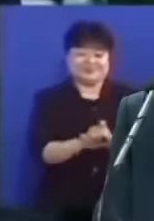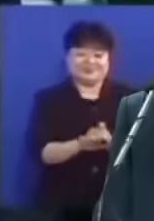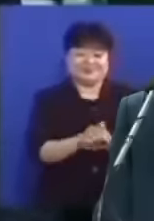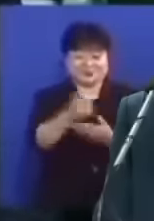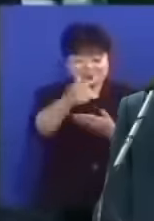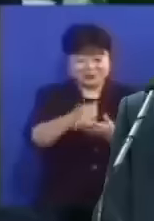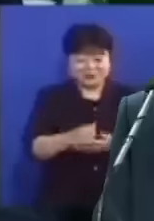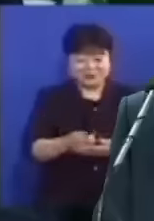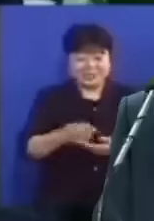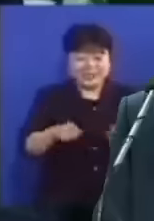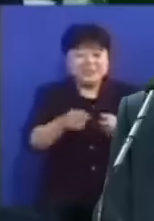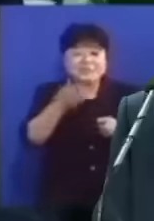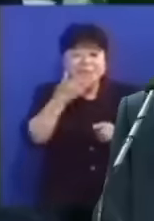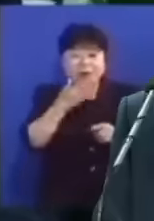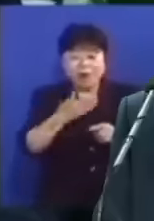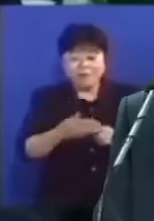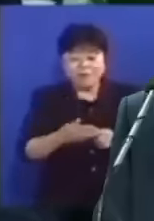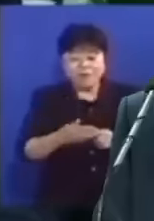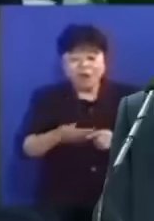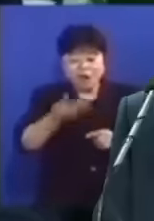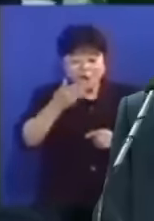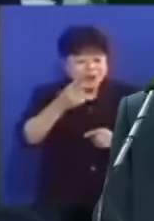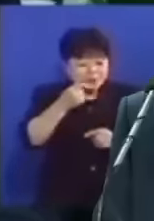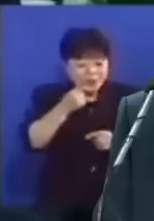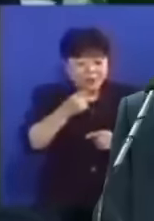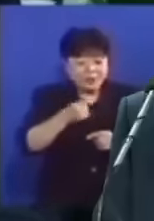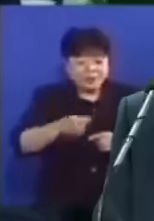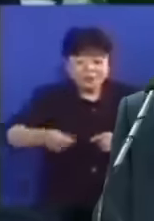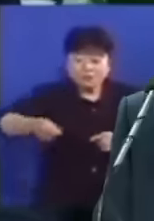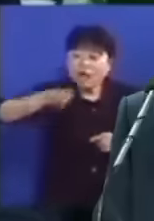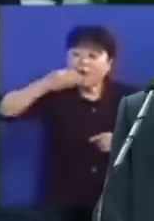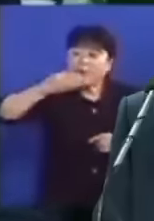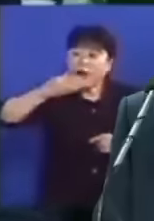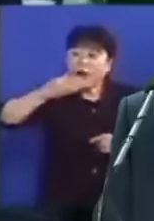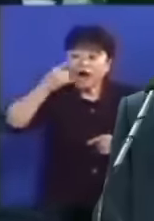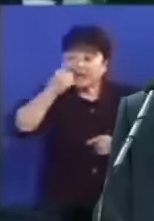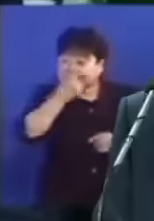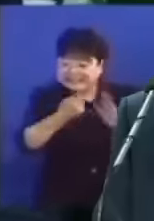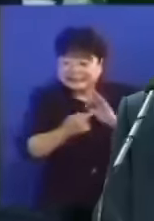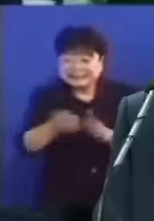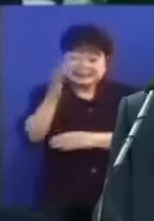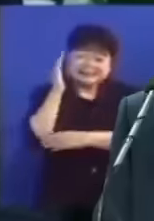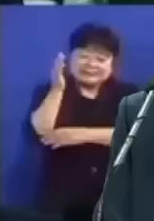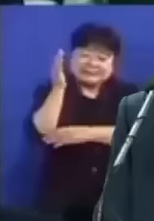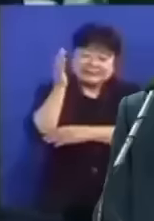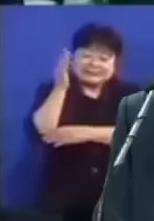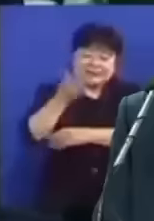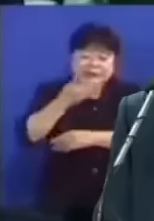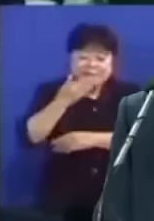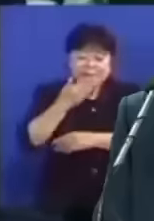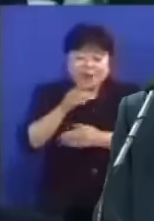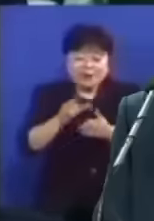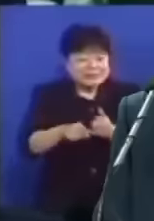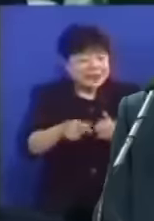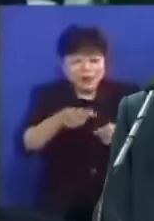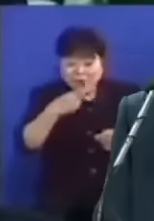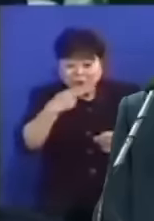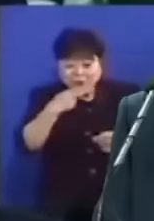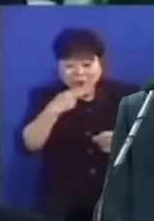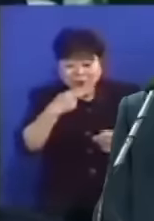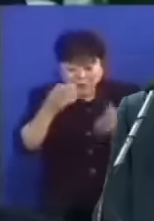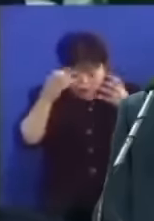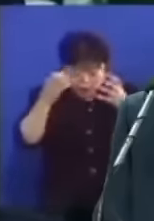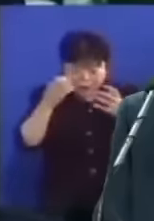초청을 받아서 밥 먹을 여가가 없어요. 숟갈 들고 난 다음 숟갈을 입에 들어갈 시간이 없어. 그 간증이 얼마나 놀라운지, 얼마나